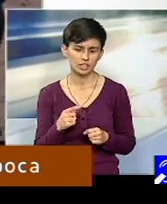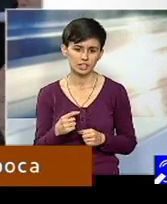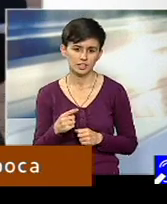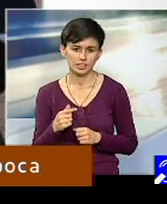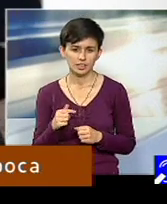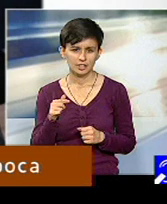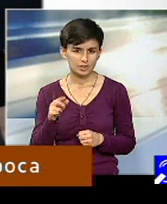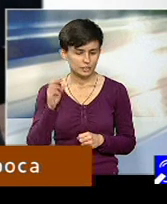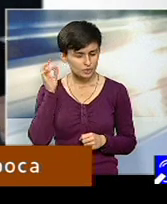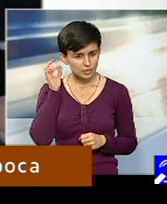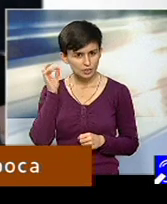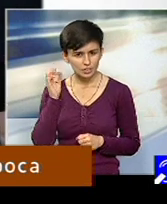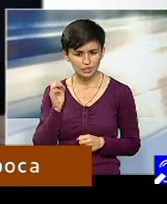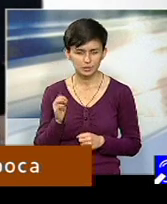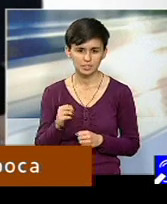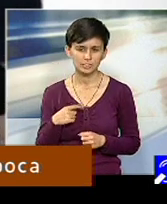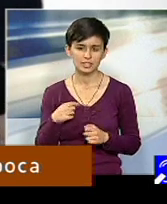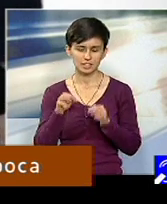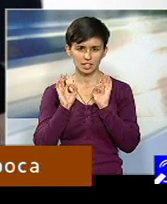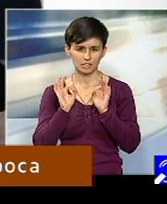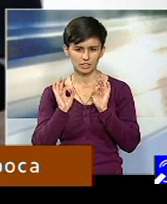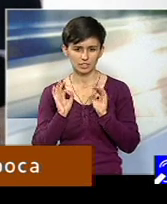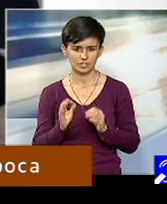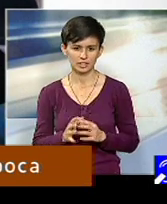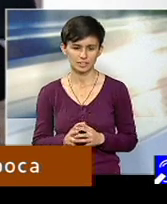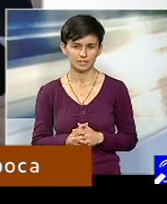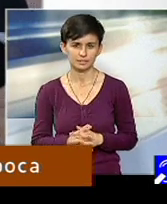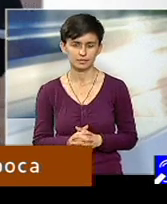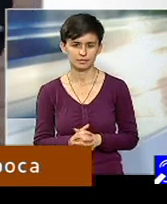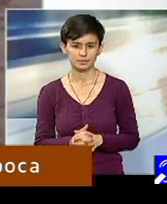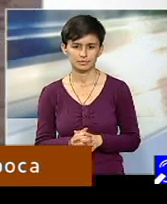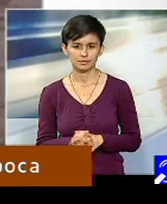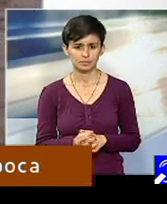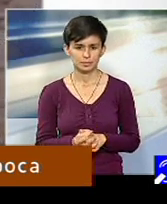către tine, înțeleg. De colegii, de mine în mod indirect, pentru că